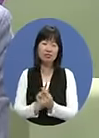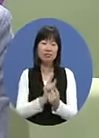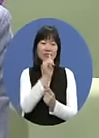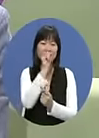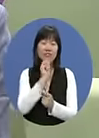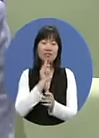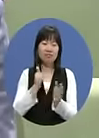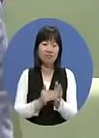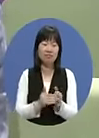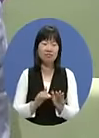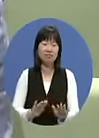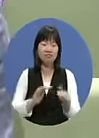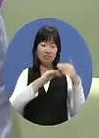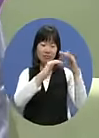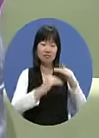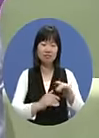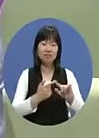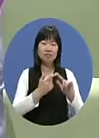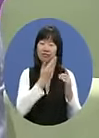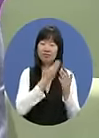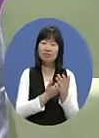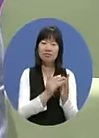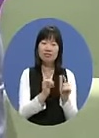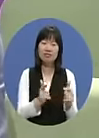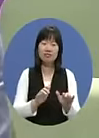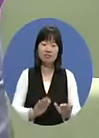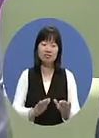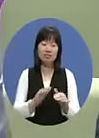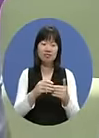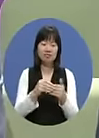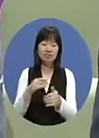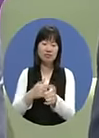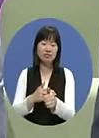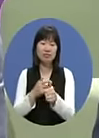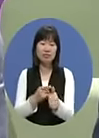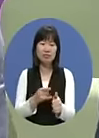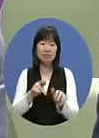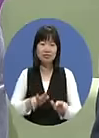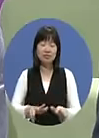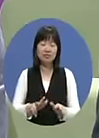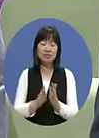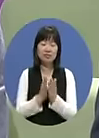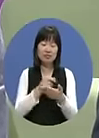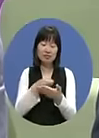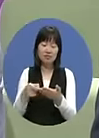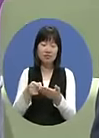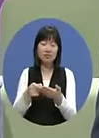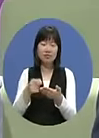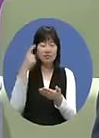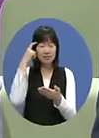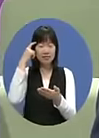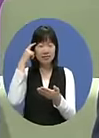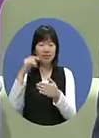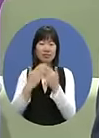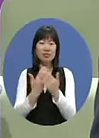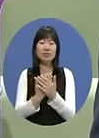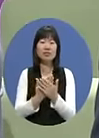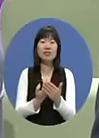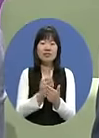네. 그러니까 내용 자체가 중요한 게 아니라 지도 교수님께서는 그 책을 쓴 저자의 사고 방식까지